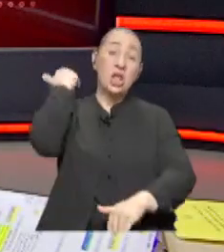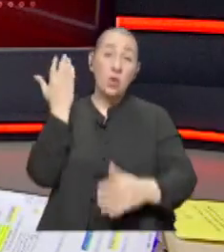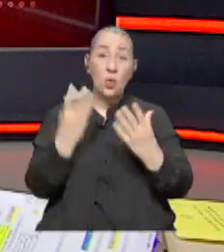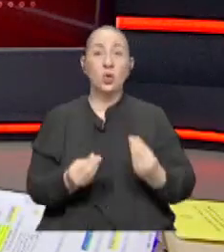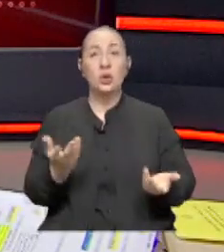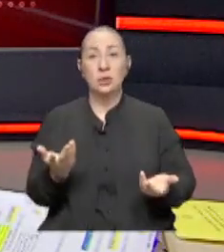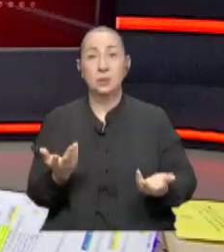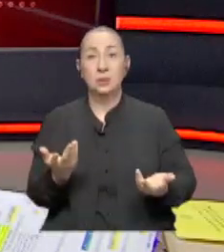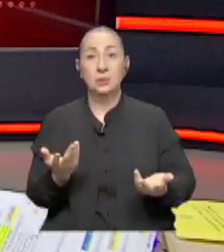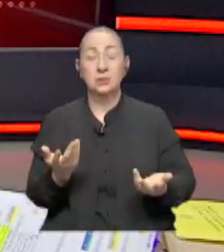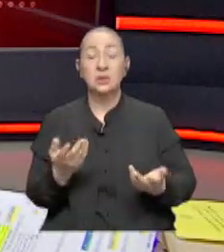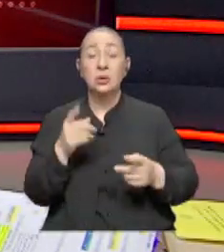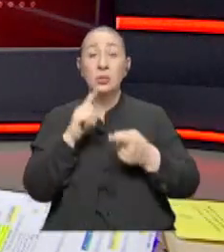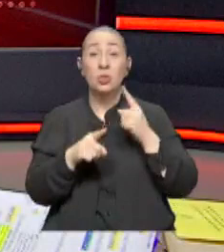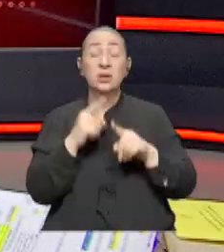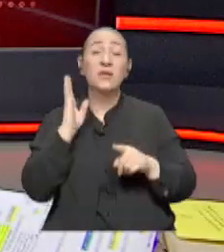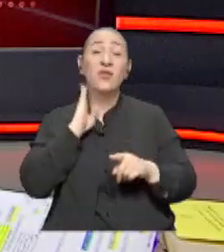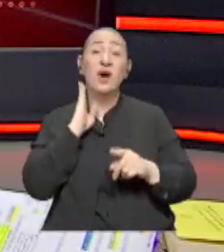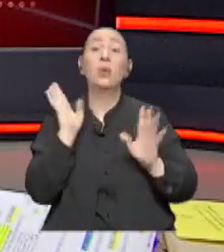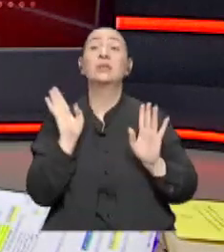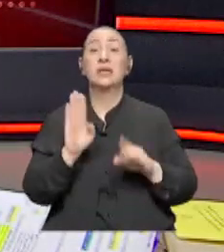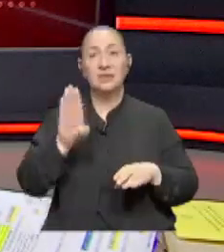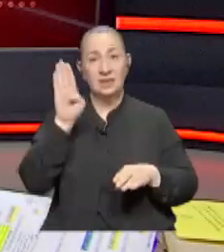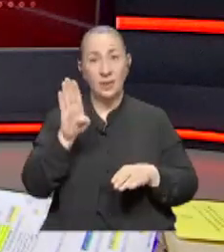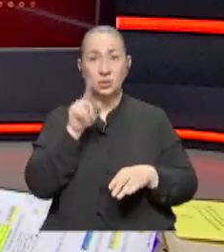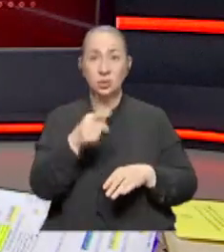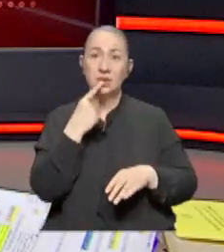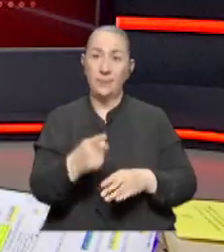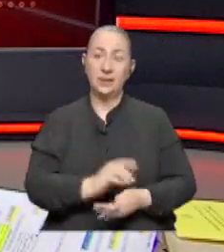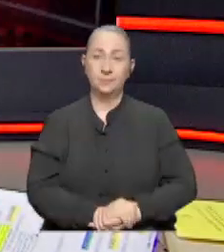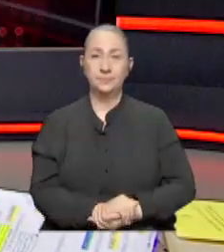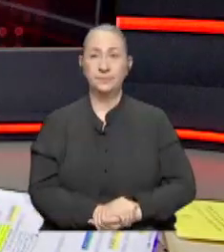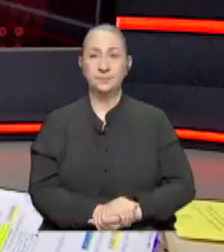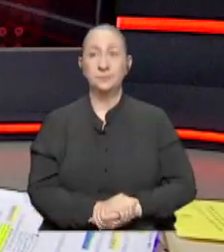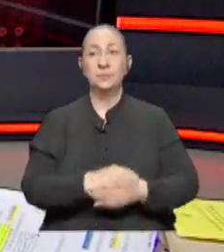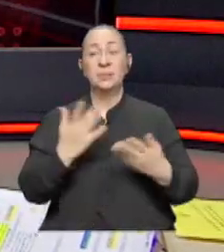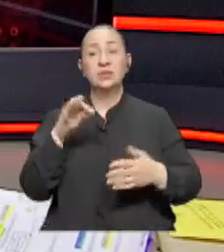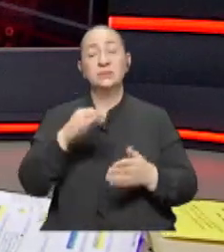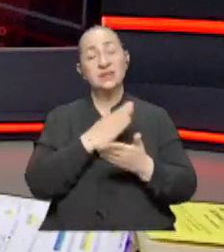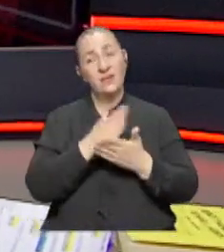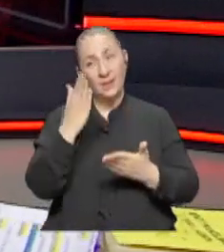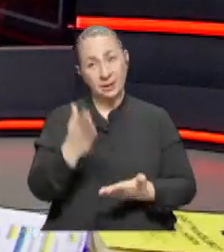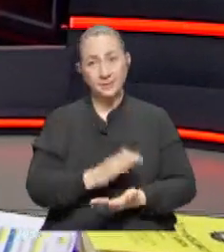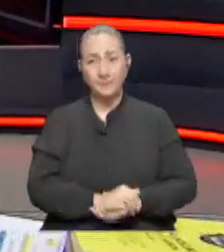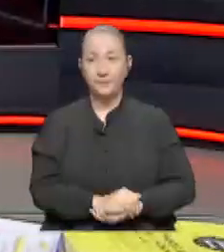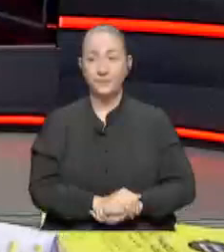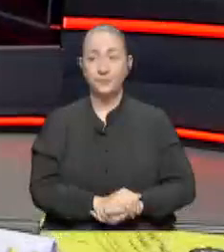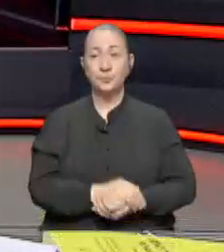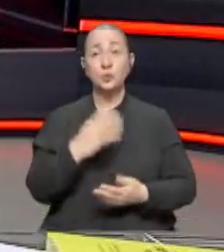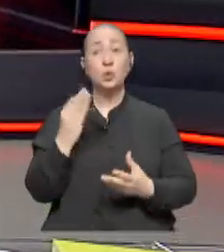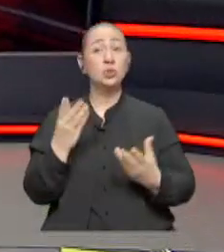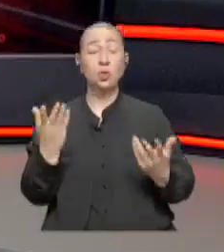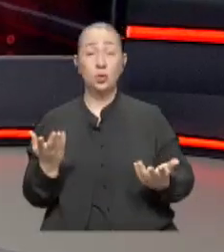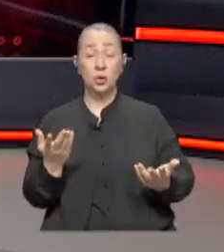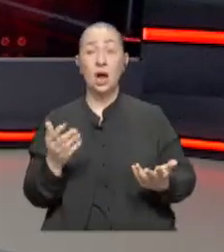oluyor. Siyasette vefa olmaz. Demokrasi bu demektir. Peki şimdi devam edelim. Olursa ne